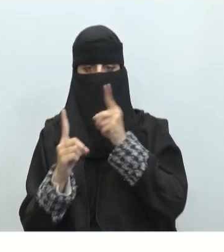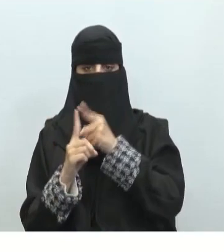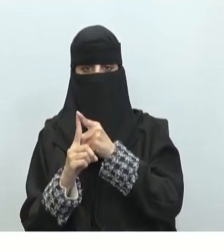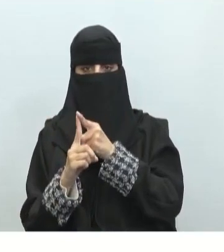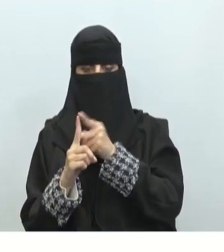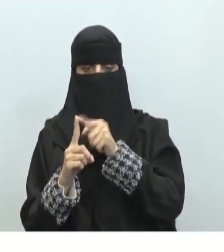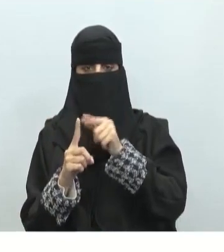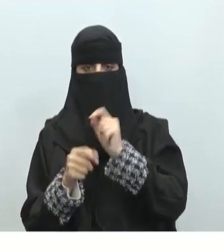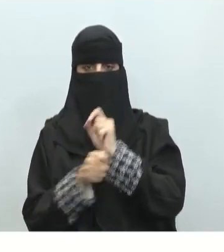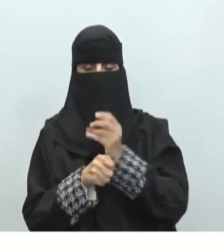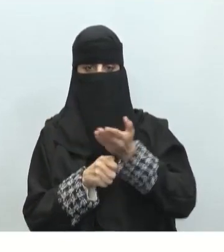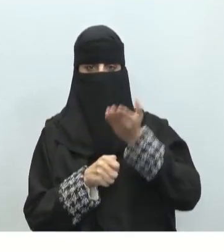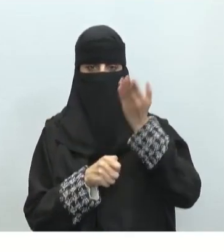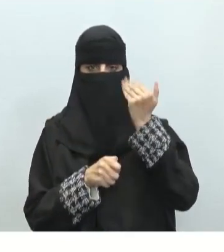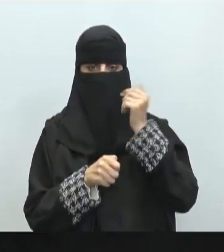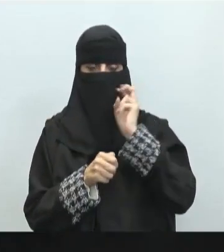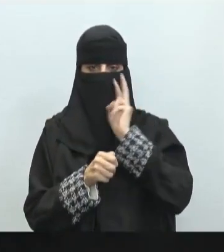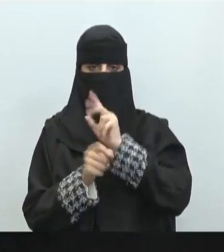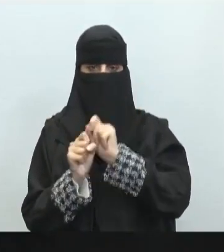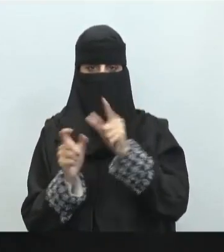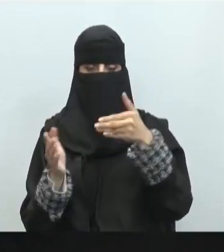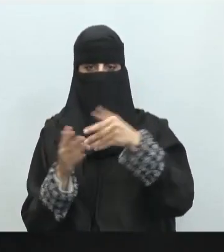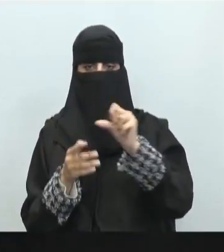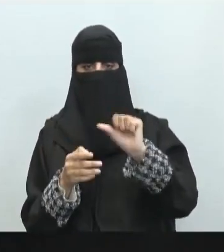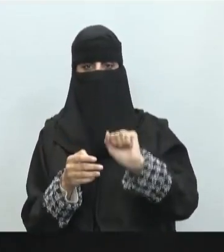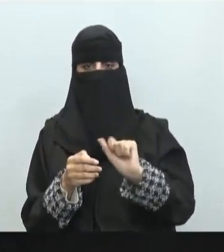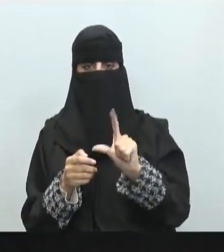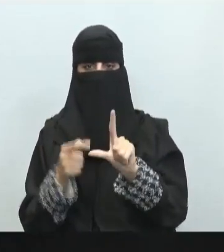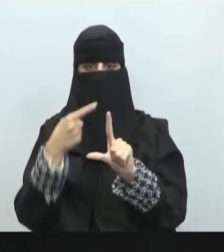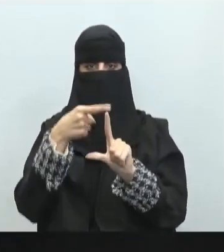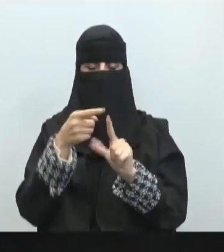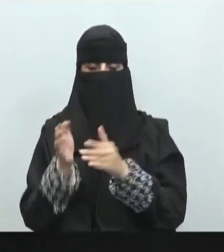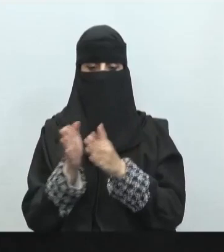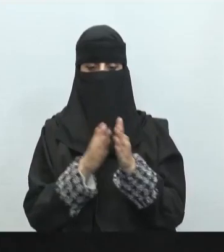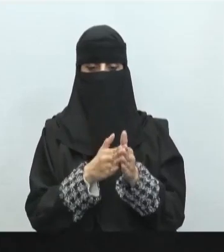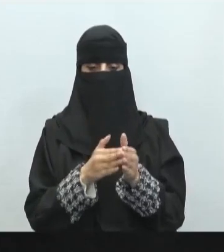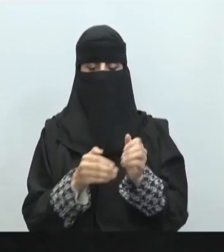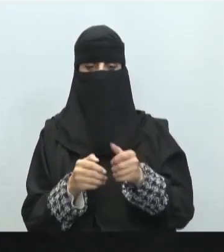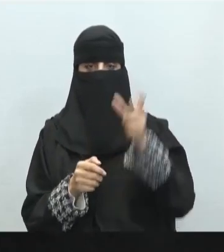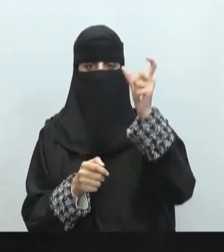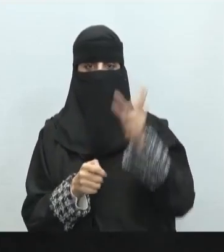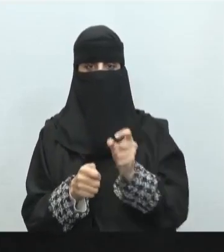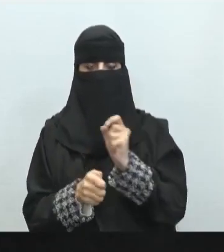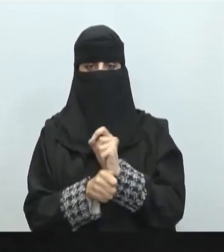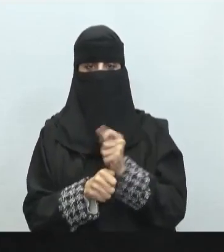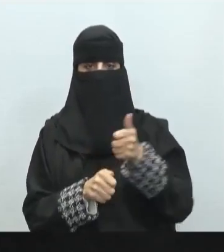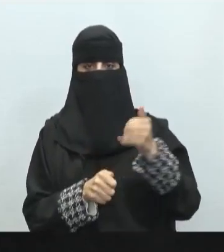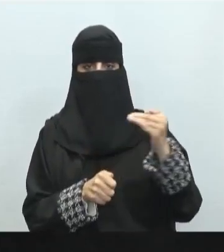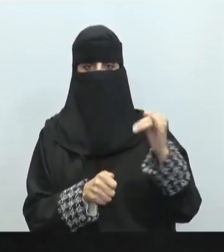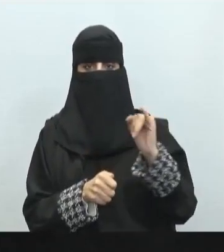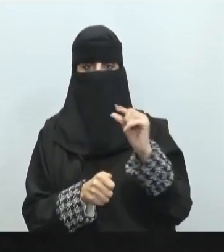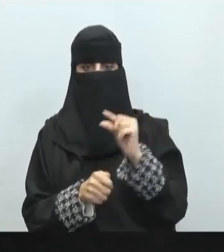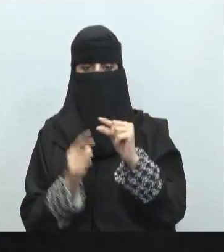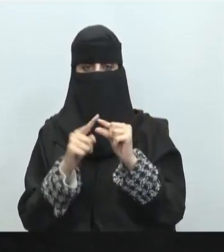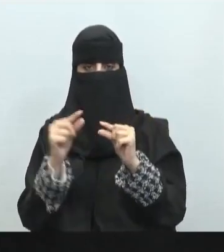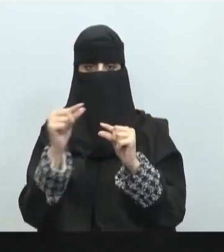وصل فعل ماضي مبني على الفتح احمد اتينا بفاعل احمد فاعل